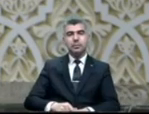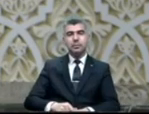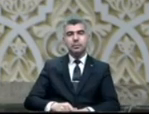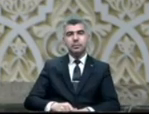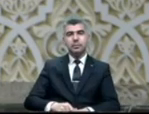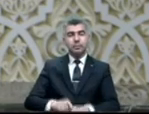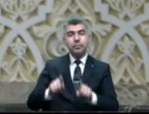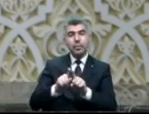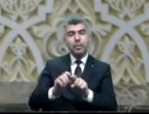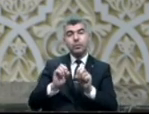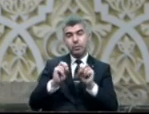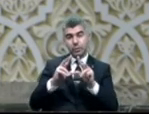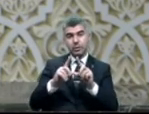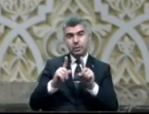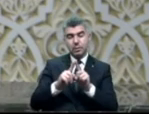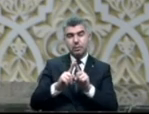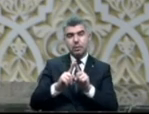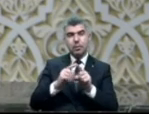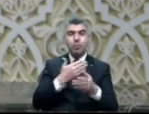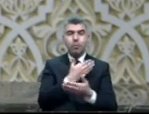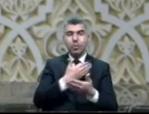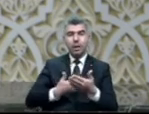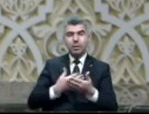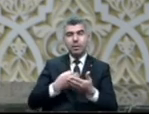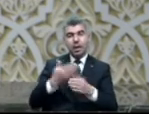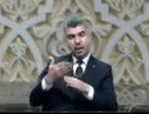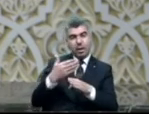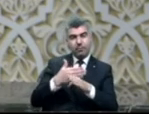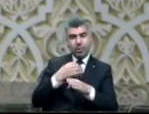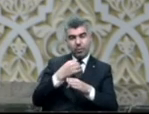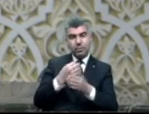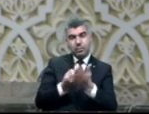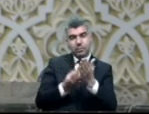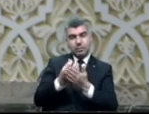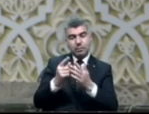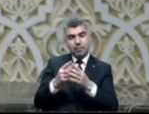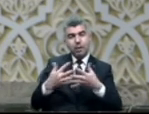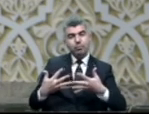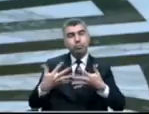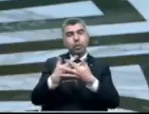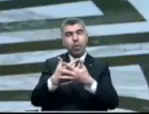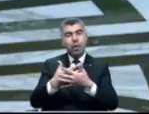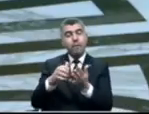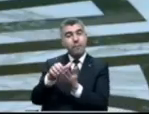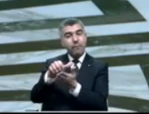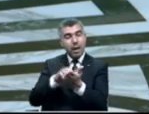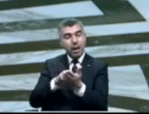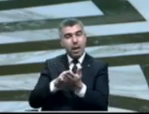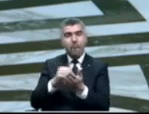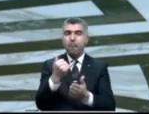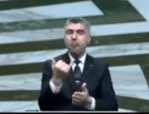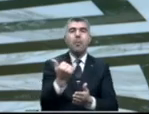فطبعا كما قال السيد المستشار المحترم، التجميع الفلاحي هو شيء جد مهم واللي كينفع